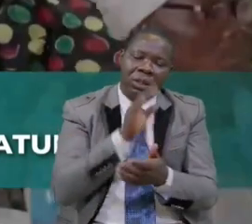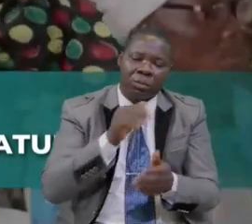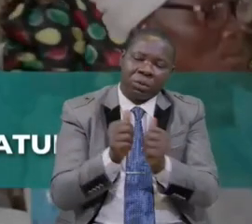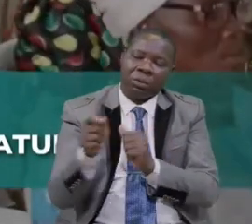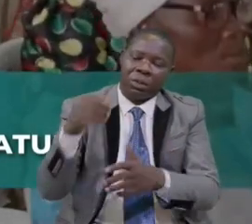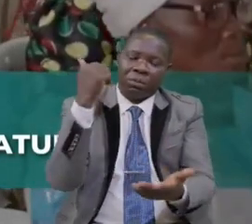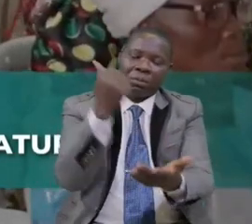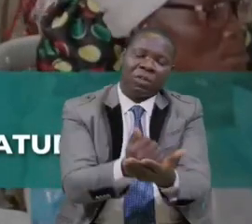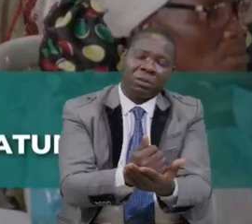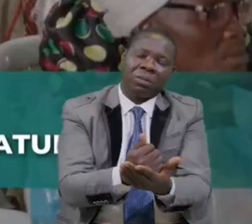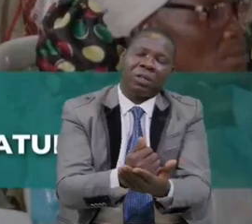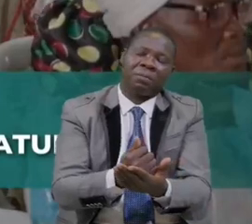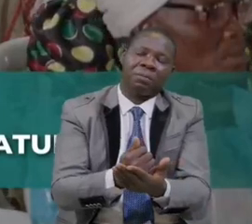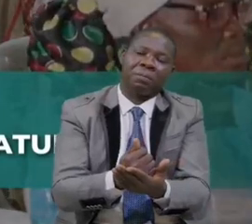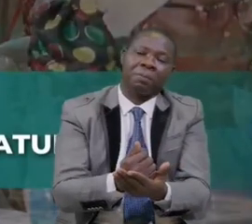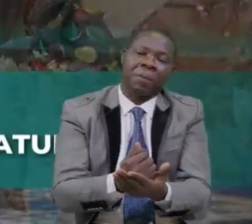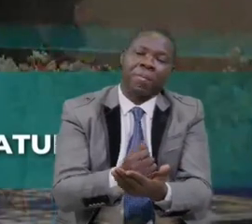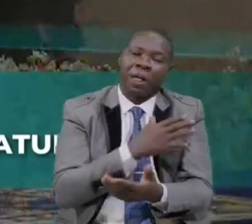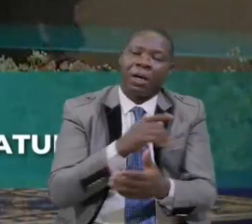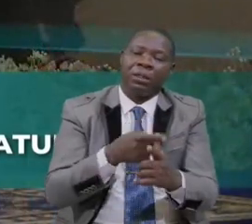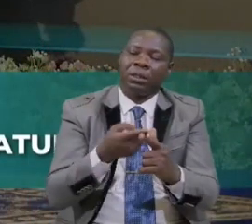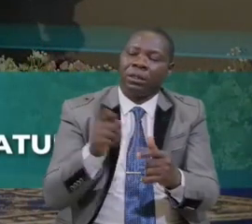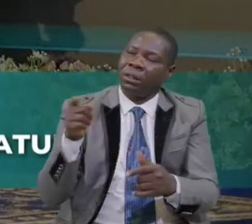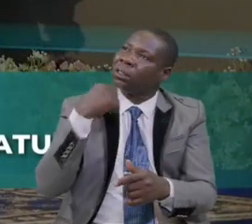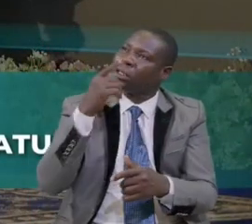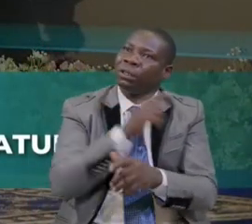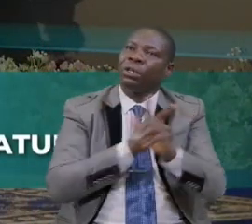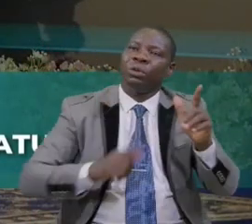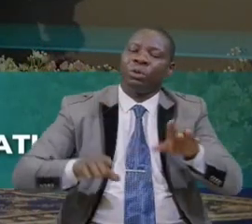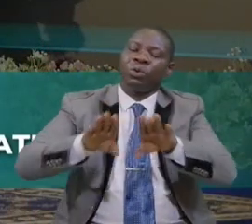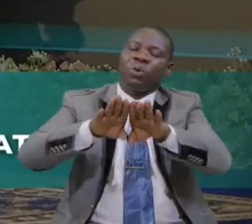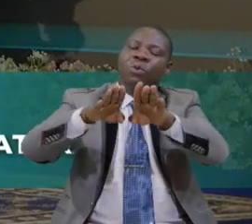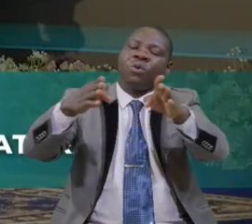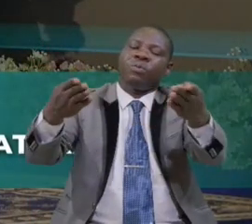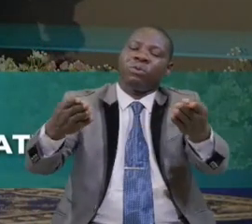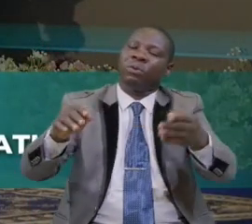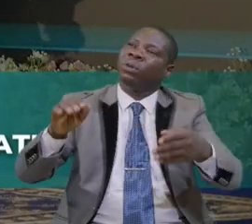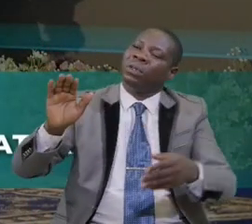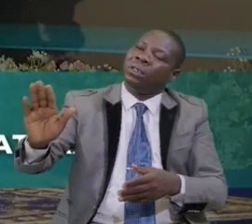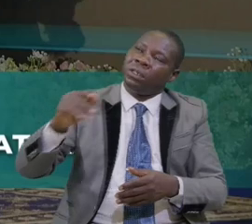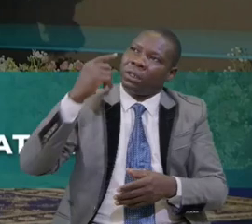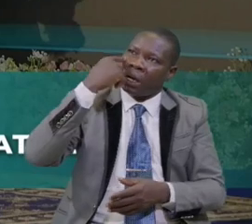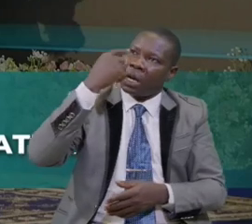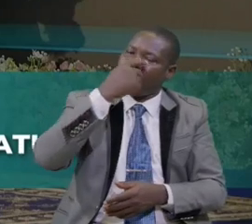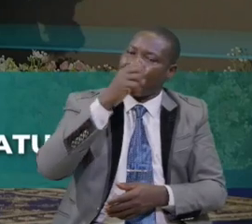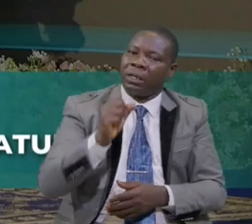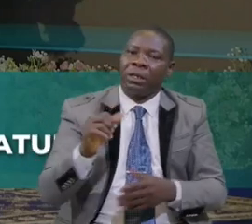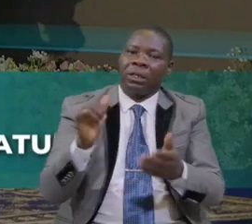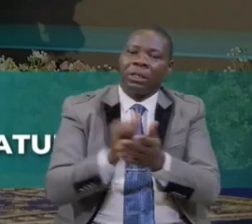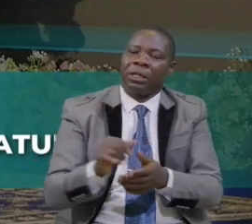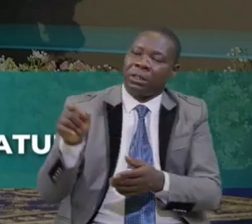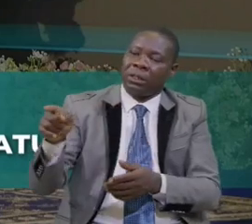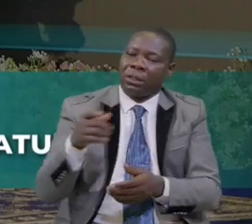Amen. Alors il a dit, Seigneur, ouvre ses yeux pour qu'il